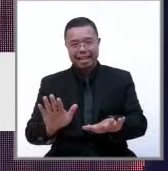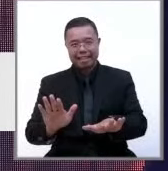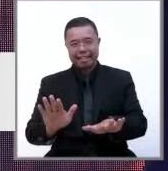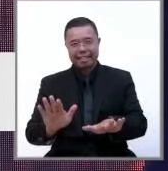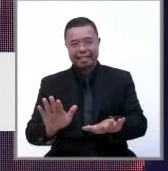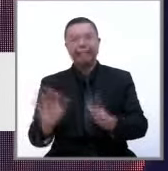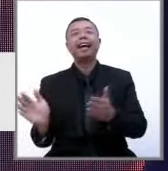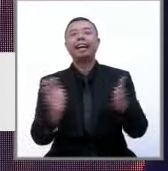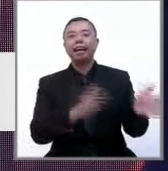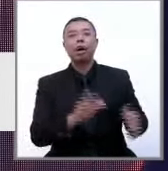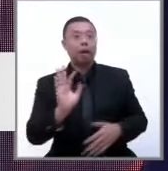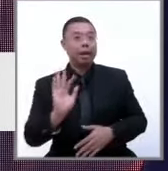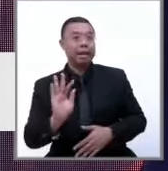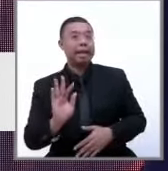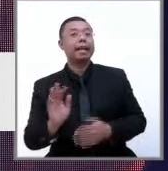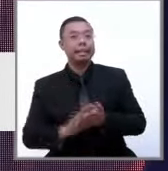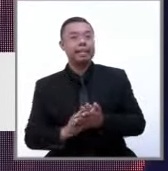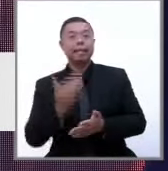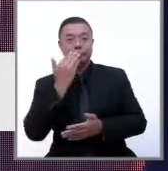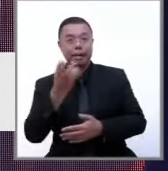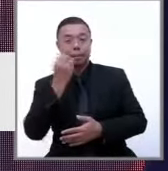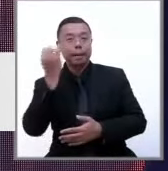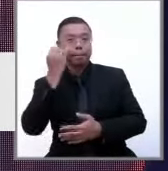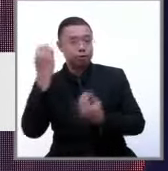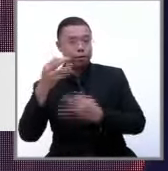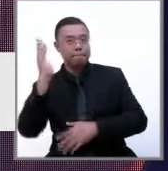tenang baik Terima kasih Bapak Muhaimin